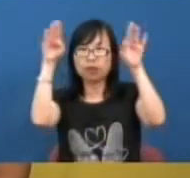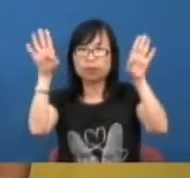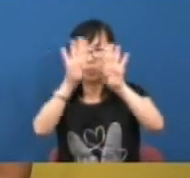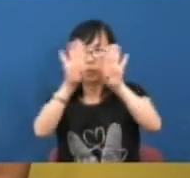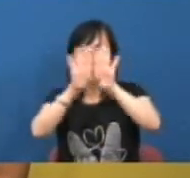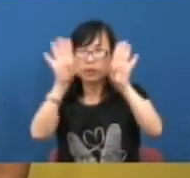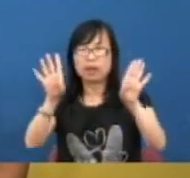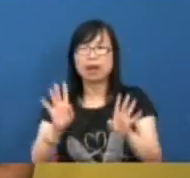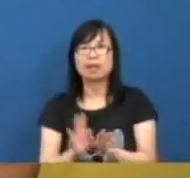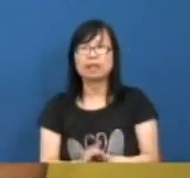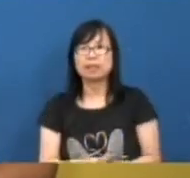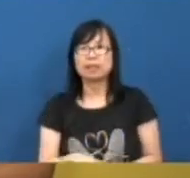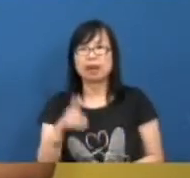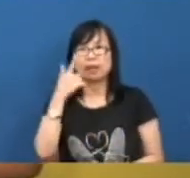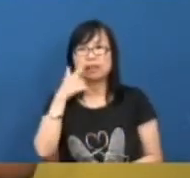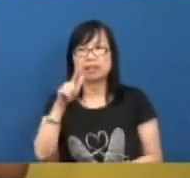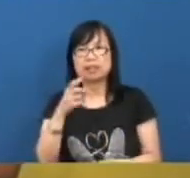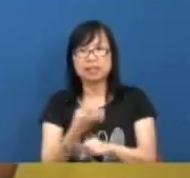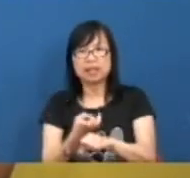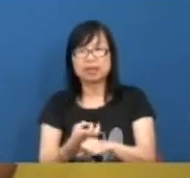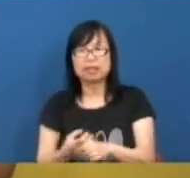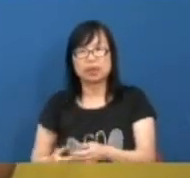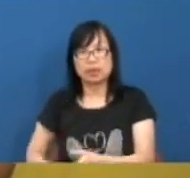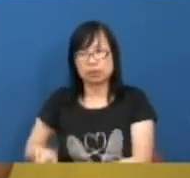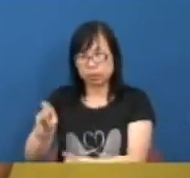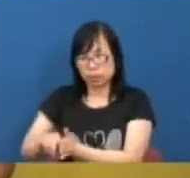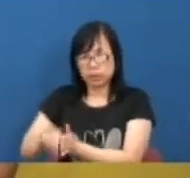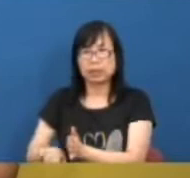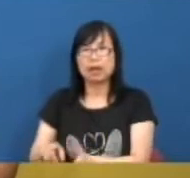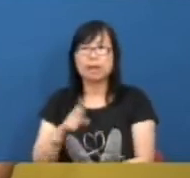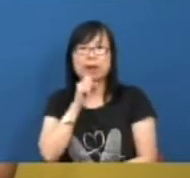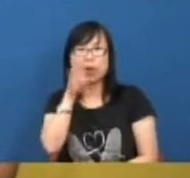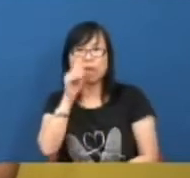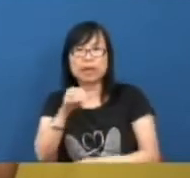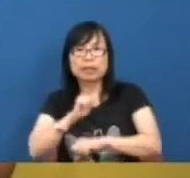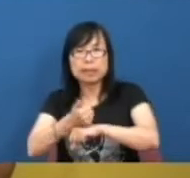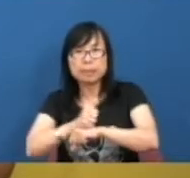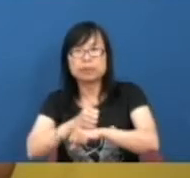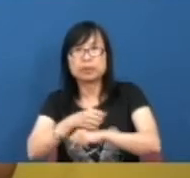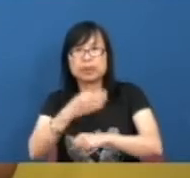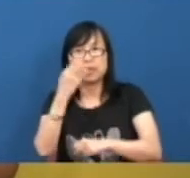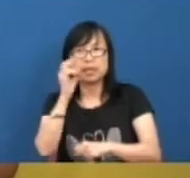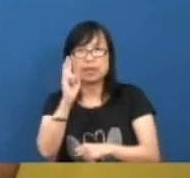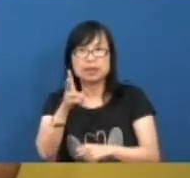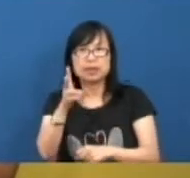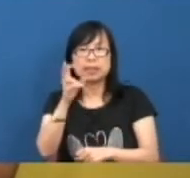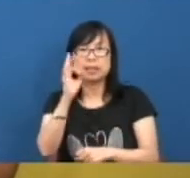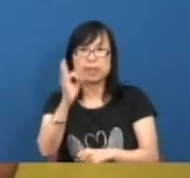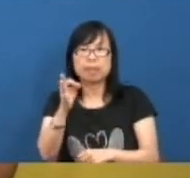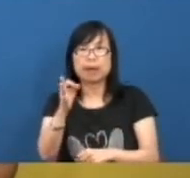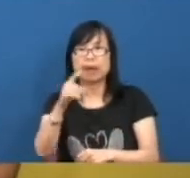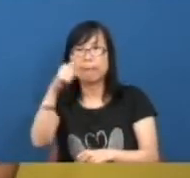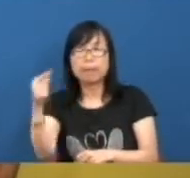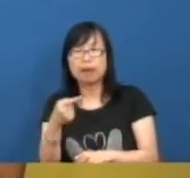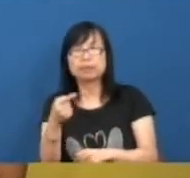石器時代才可以買 開始儲錢，即 說一些很基本，我想2-300萬一層的即